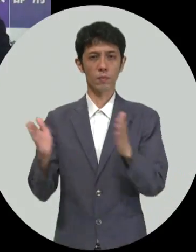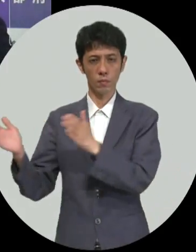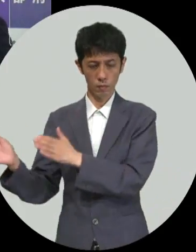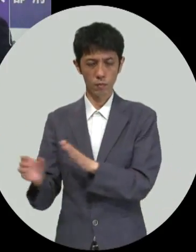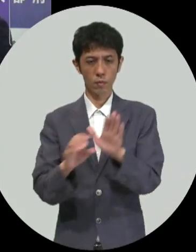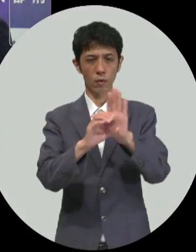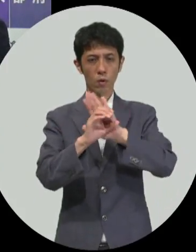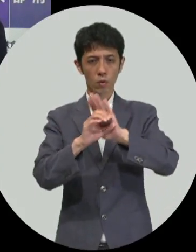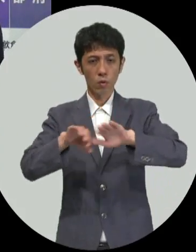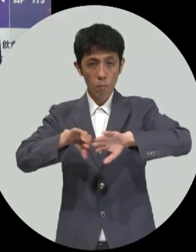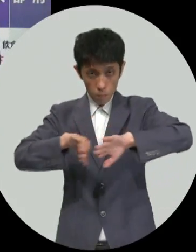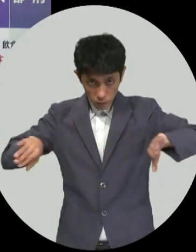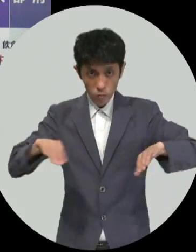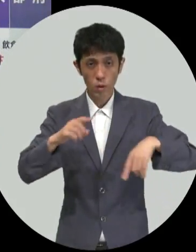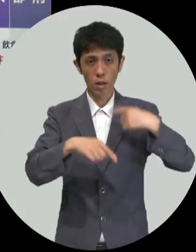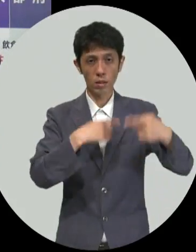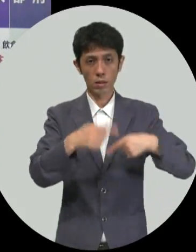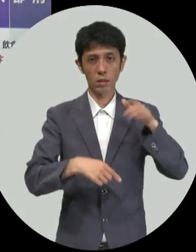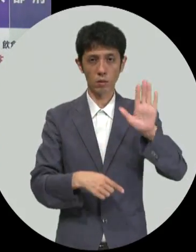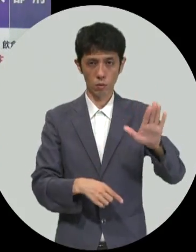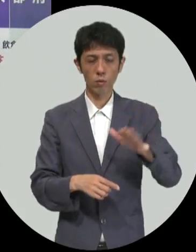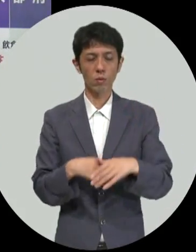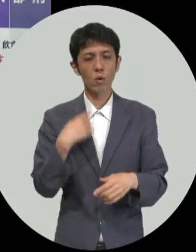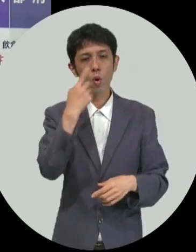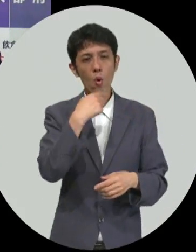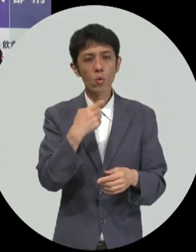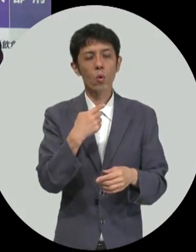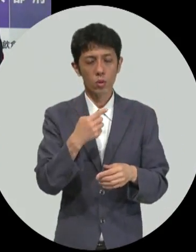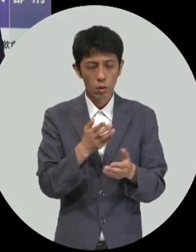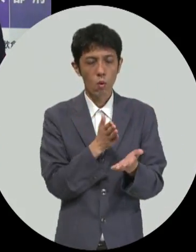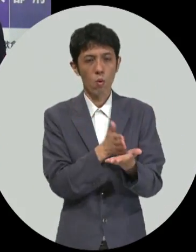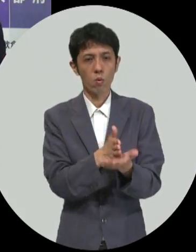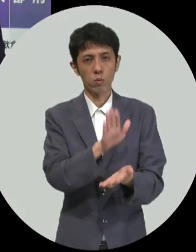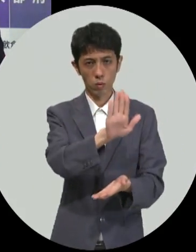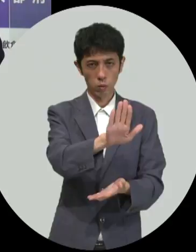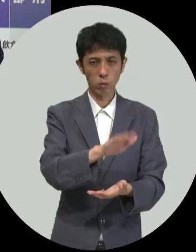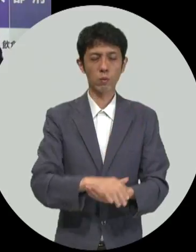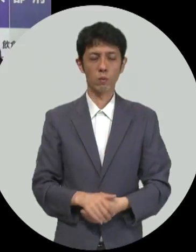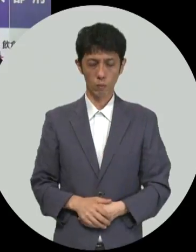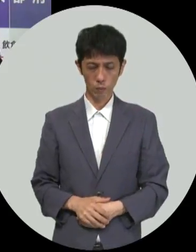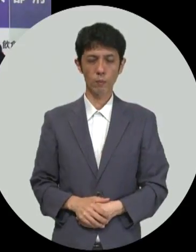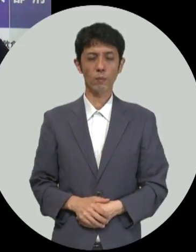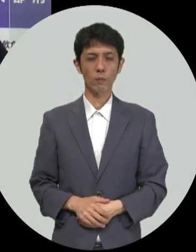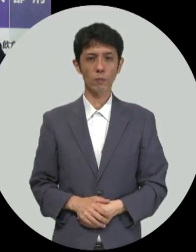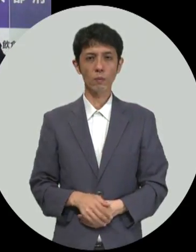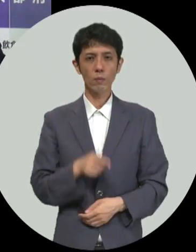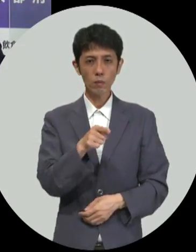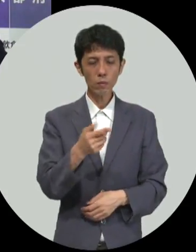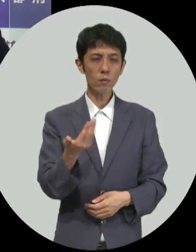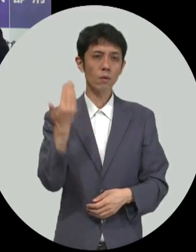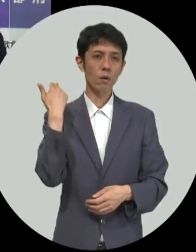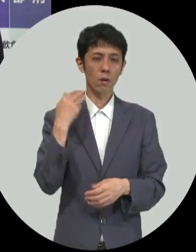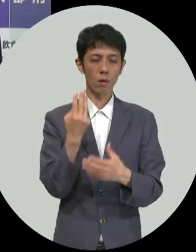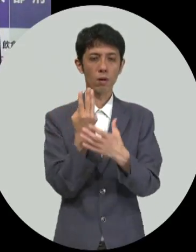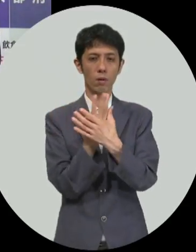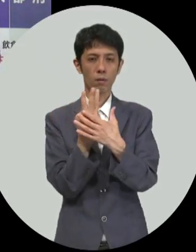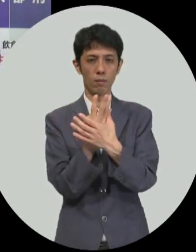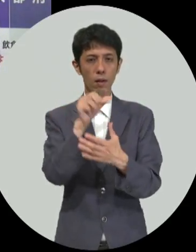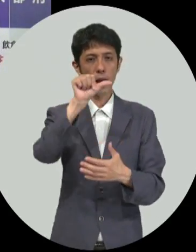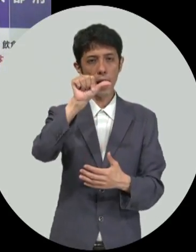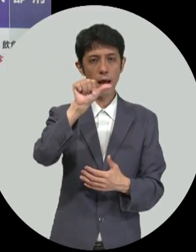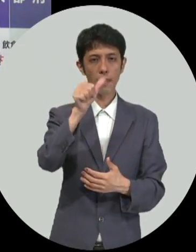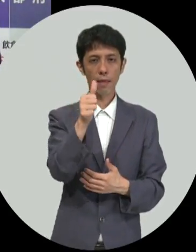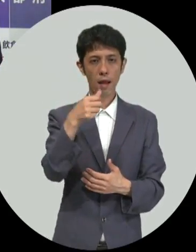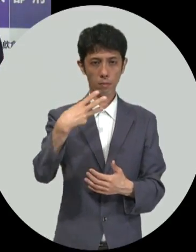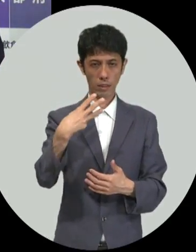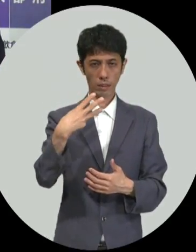係ない話題で、1点だけ口頭になりますが、ご報告したいことがございます。それはこの間、熱海市